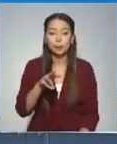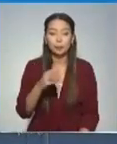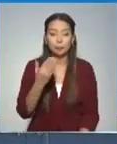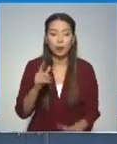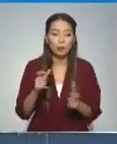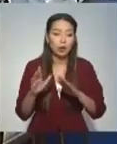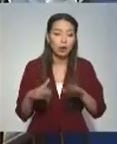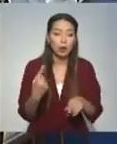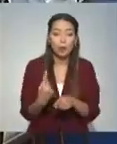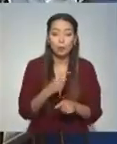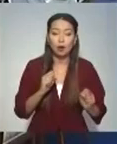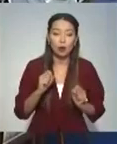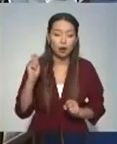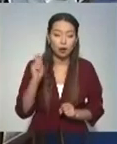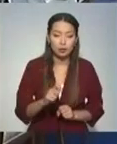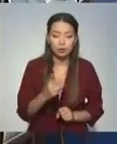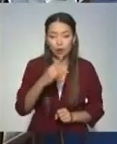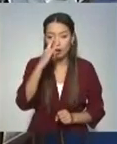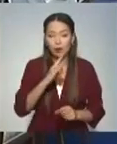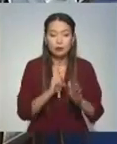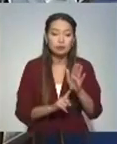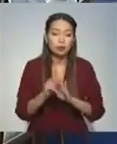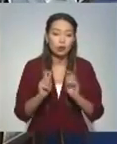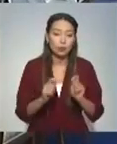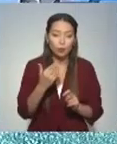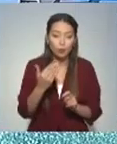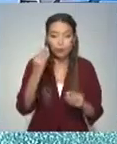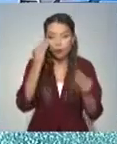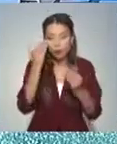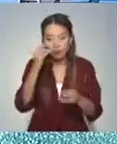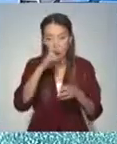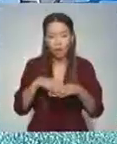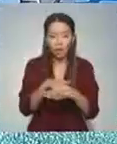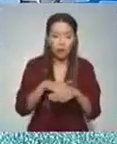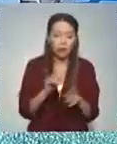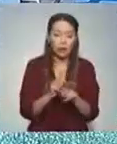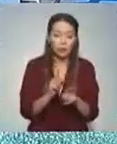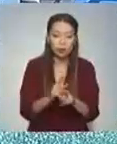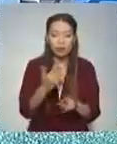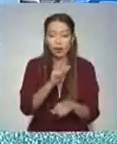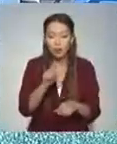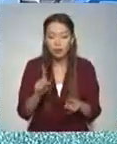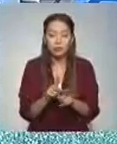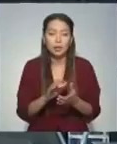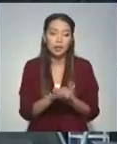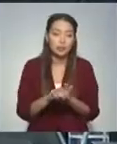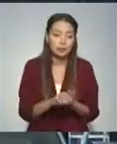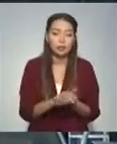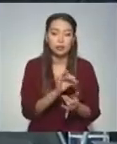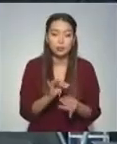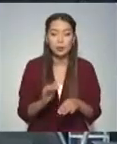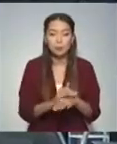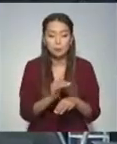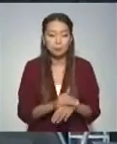кейінгі алғашқы сапарын Қазақстаннан бастауы тегін емес. Оның пайымынша елімізде түрлі сенімдегі адамдардың ынтымақ пен мейірімде